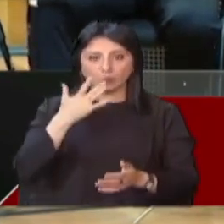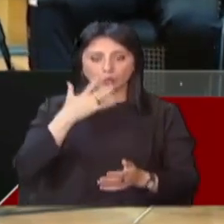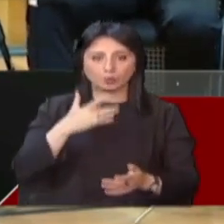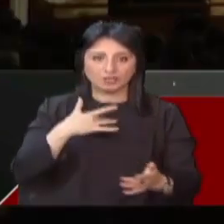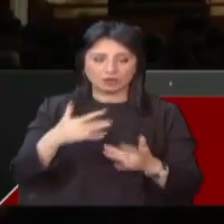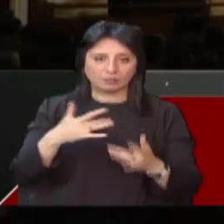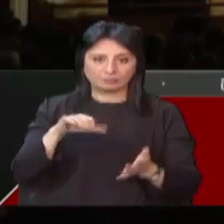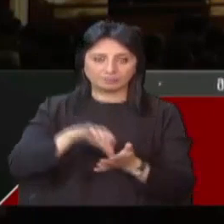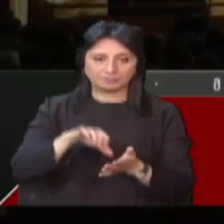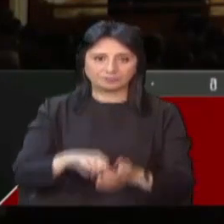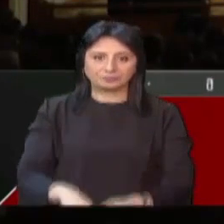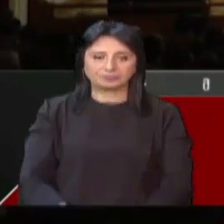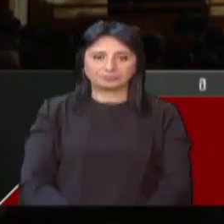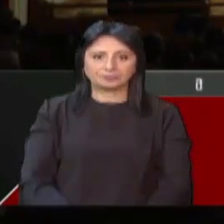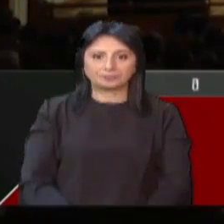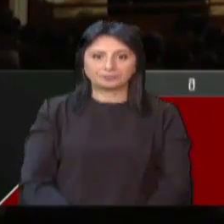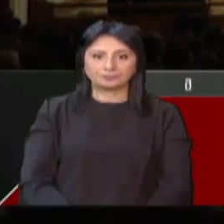utskhoeli